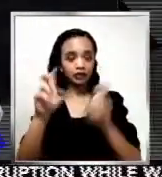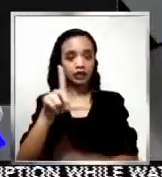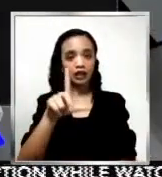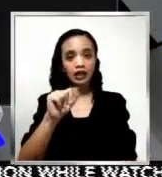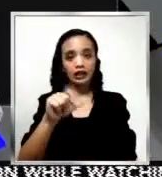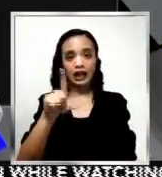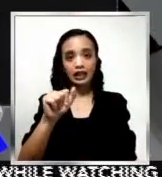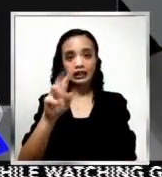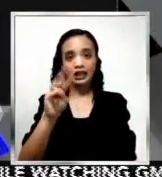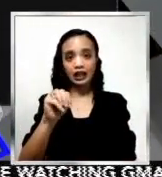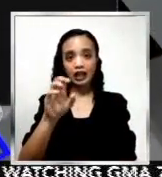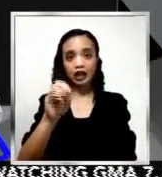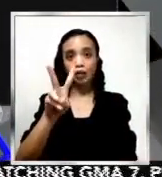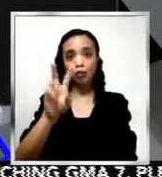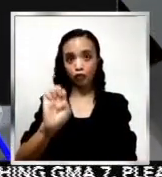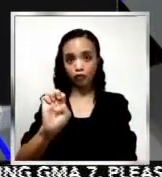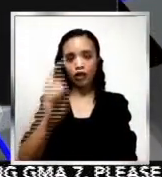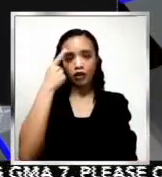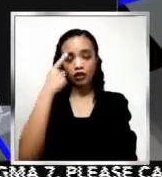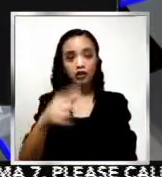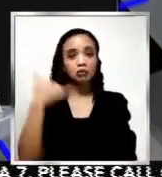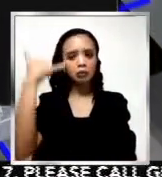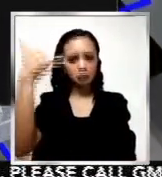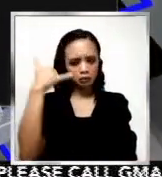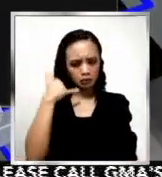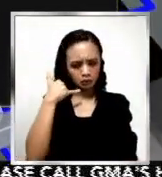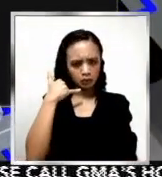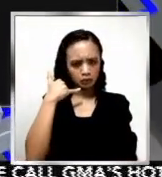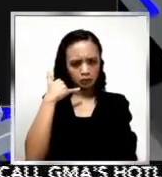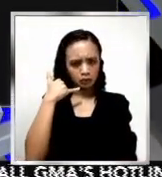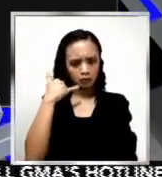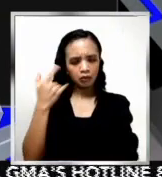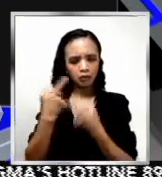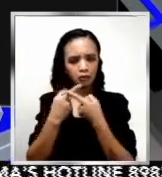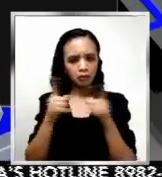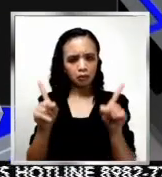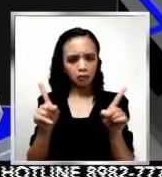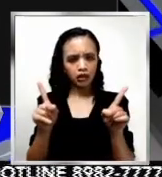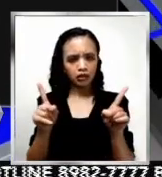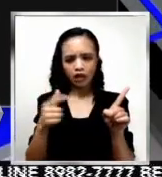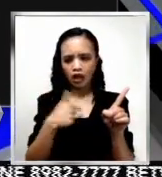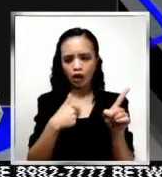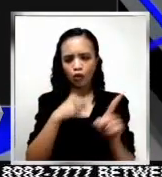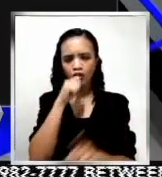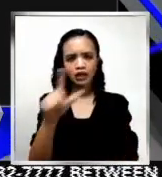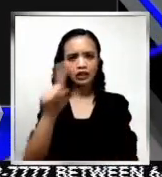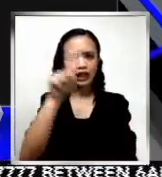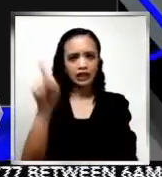po sa akin yung Lala Move. Kaso po, ang mali ko lang po, di ko po natanong kung ano pong pangalan nung